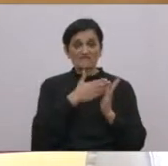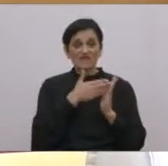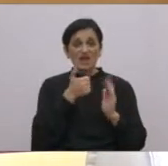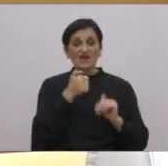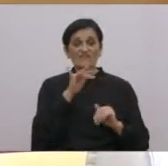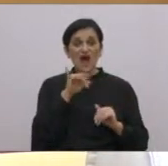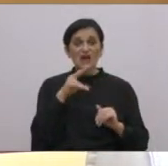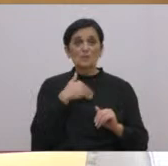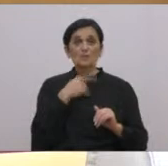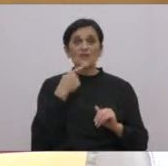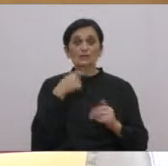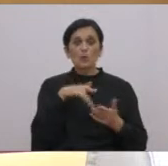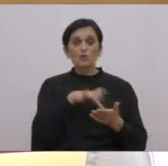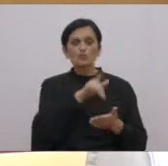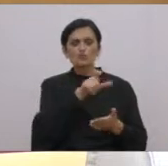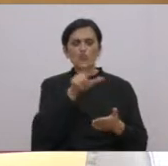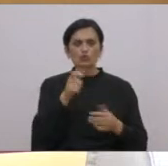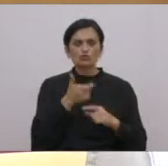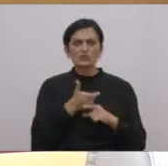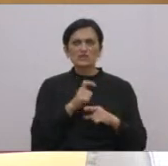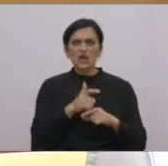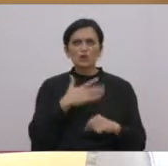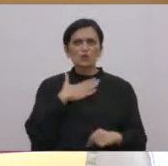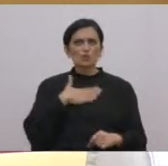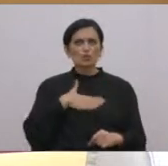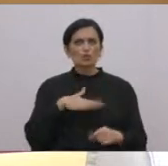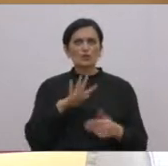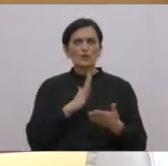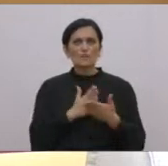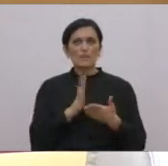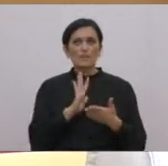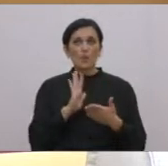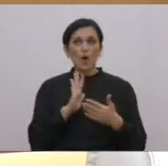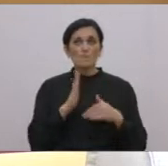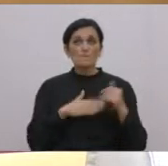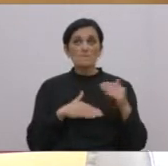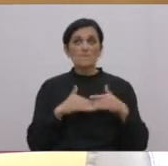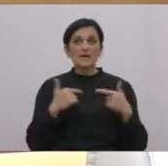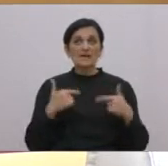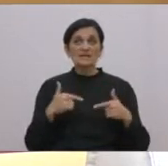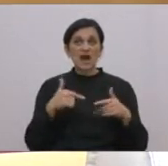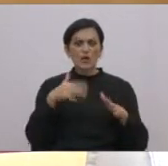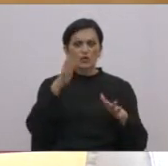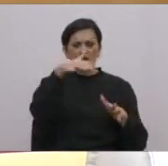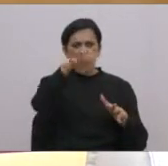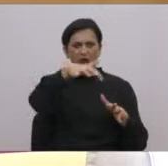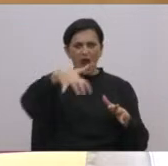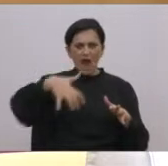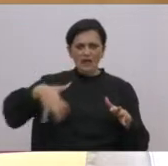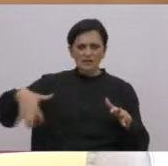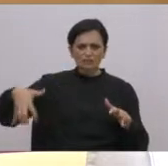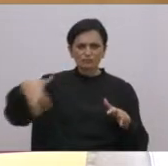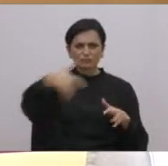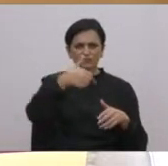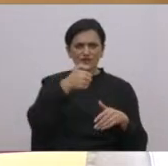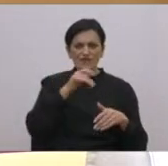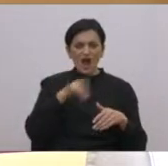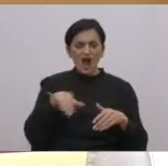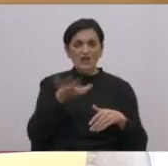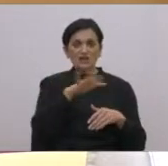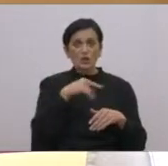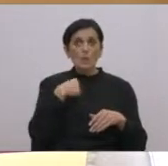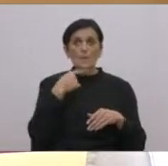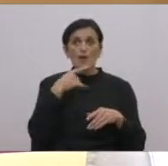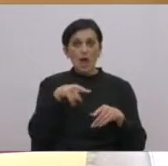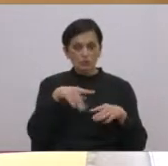მინდა გითხრათ რომ მოსახლეობა ძალიან უკმაყოფილოა იმით რომ პრაქტიკულად გადათხრილია მთელი ყვარელი. ამას არ ვამბობ რომ ქსელი არ